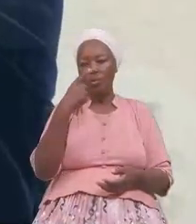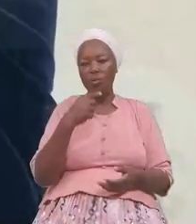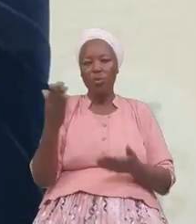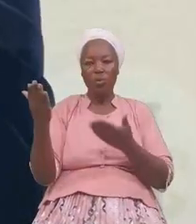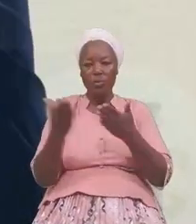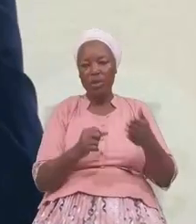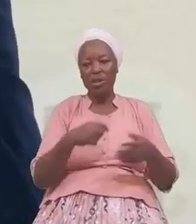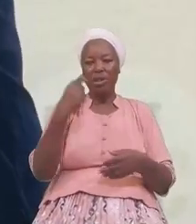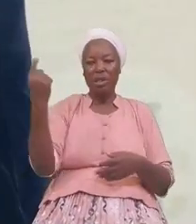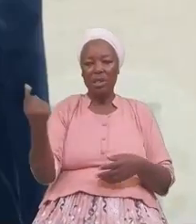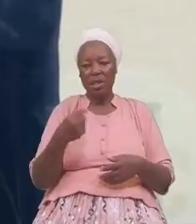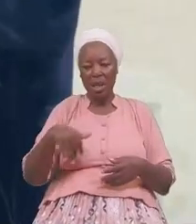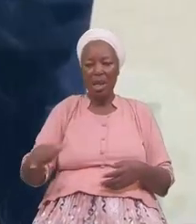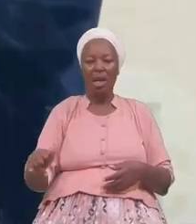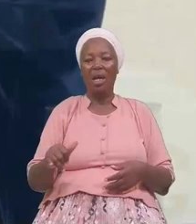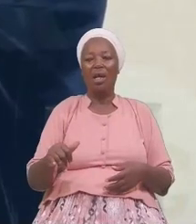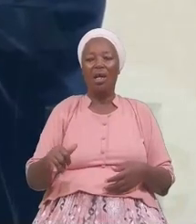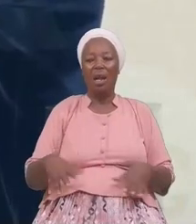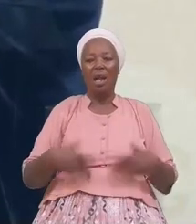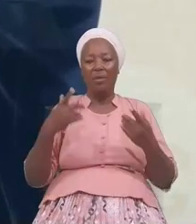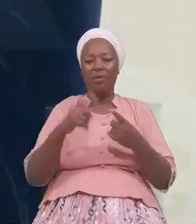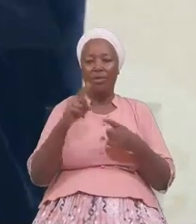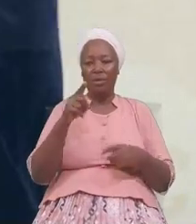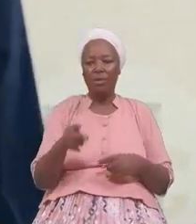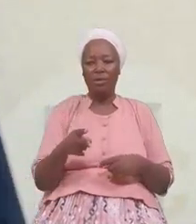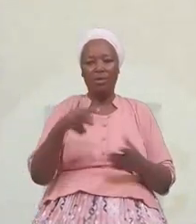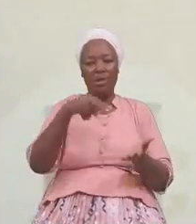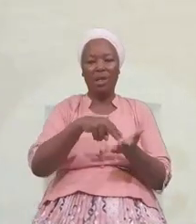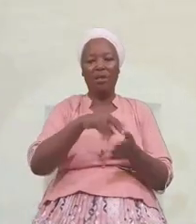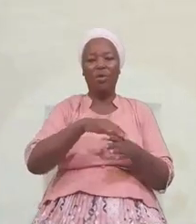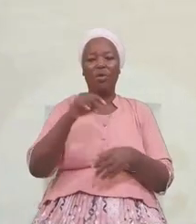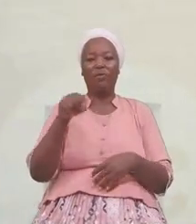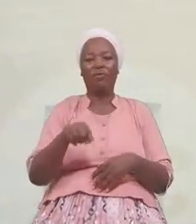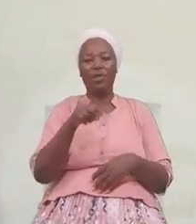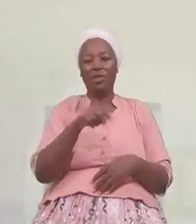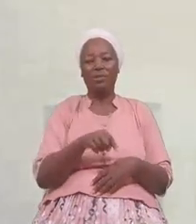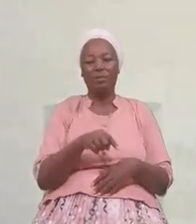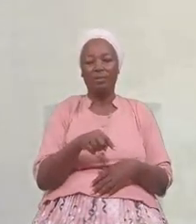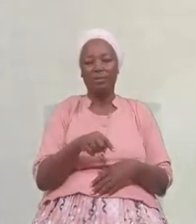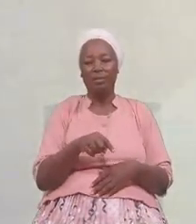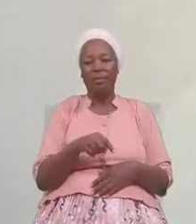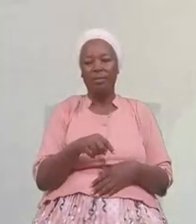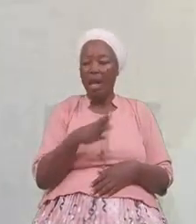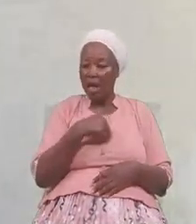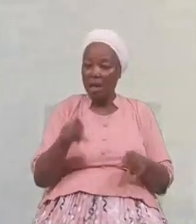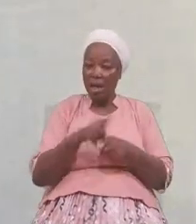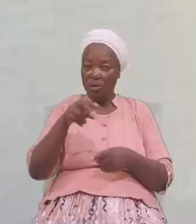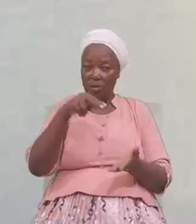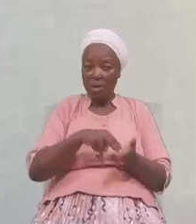qui t'apporte la vie éternelle. Lève-toi sur tes pieds. Comme tu te lèves, les mains